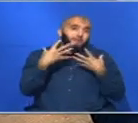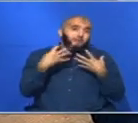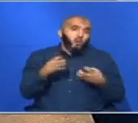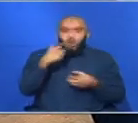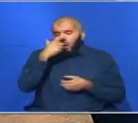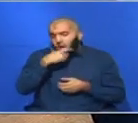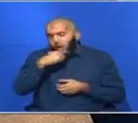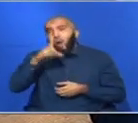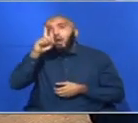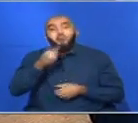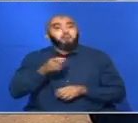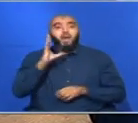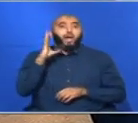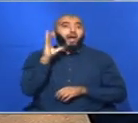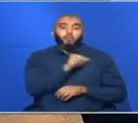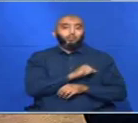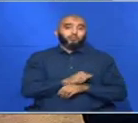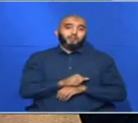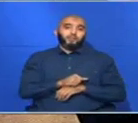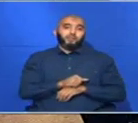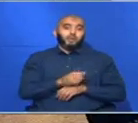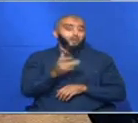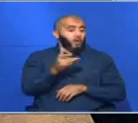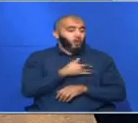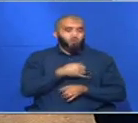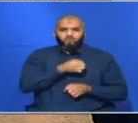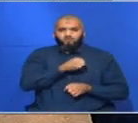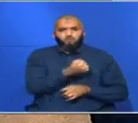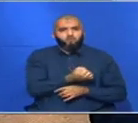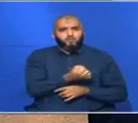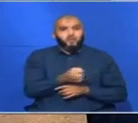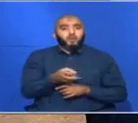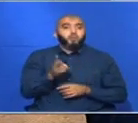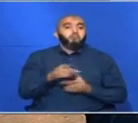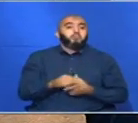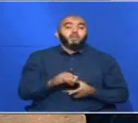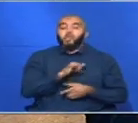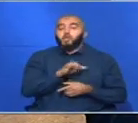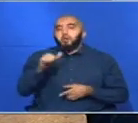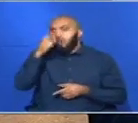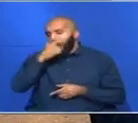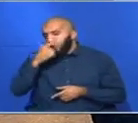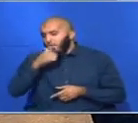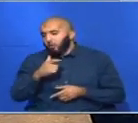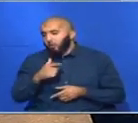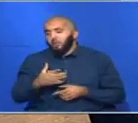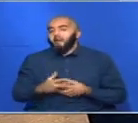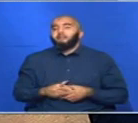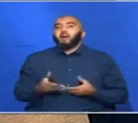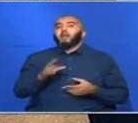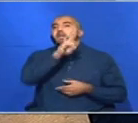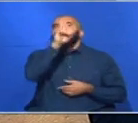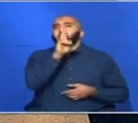ولكن قد لا يحدث في حياته ابدا انفاضت عيني ما السبيل الى ان تفيد عيوننا